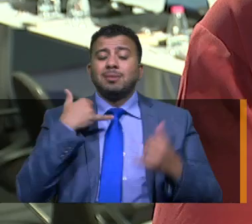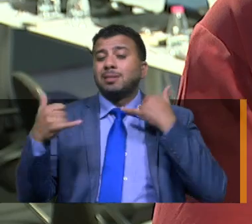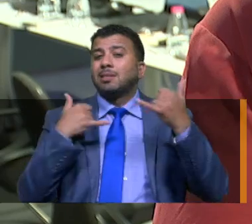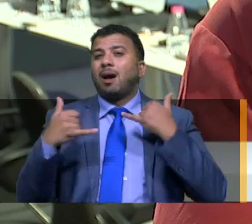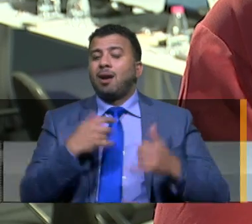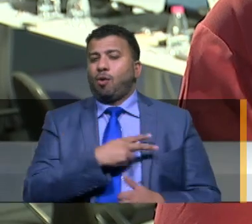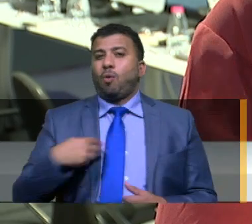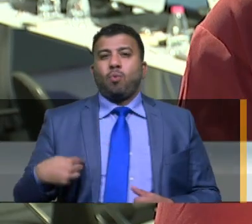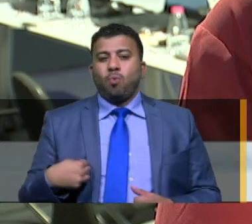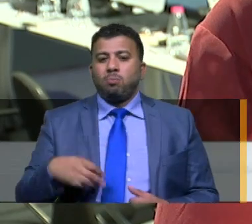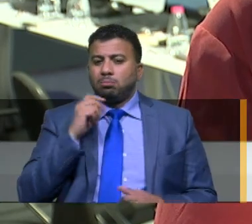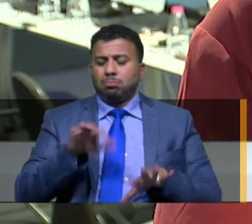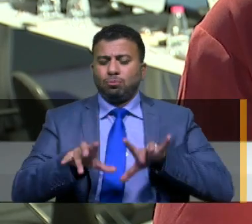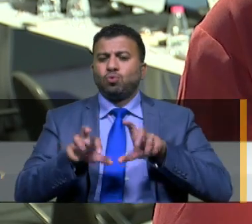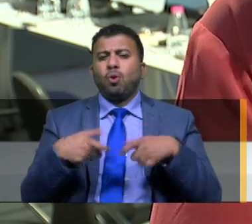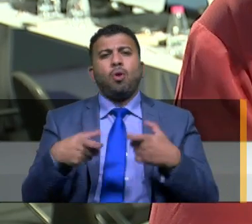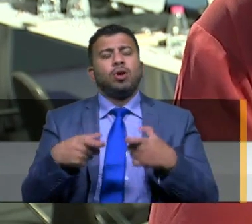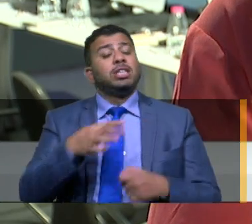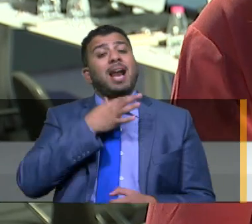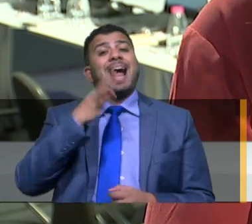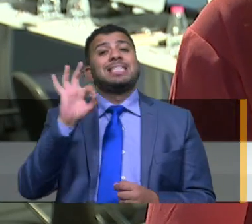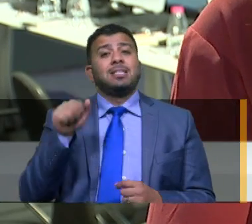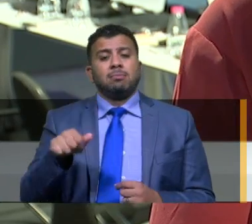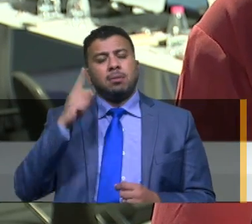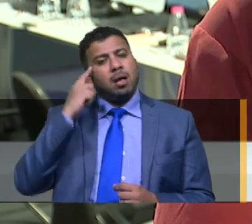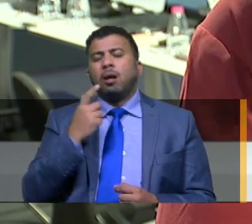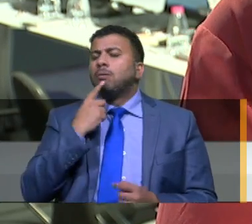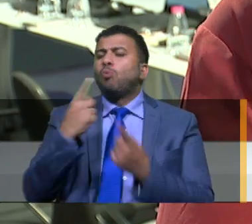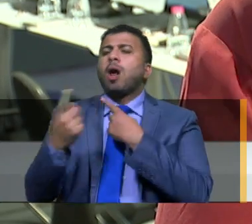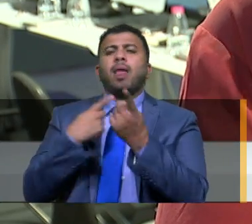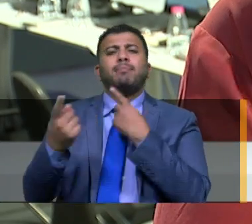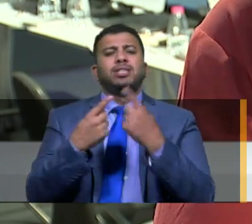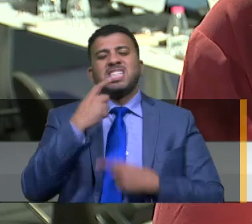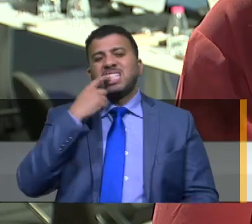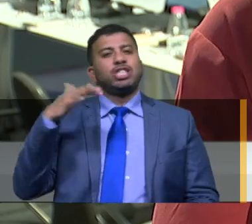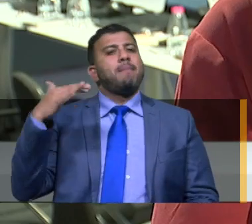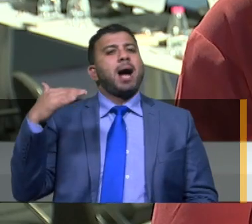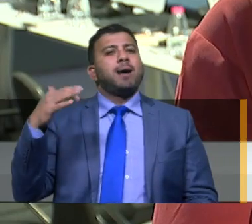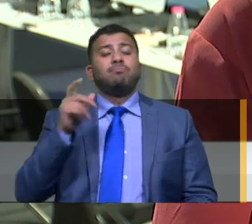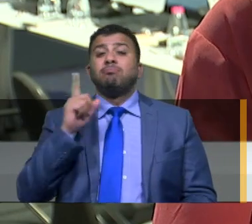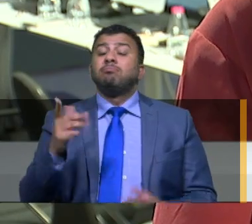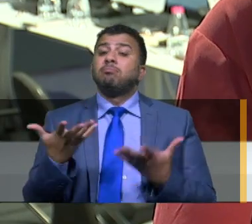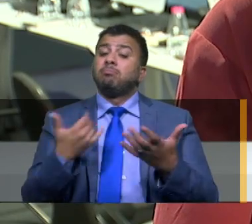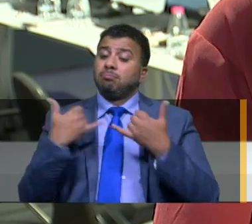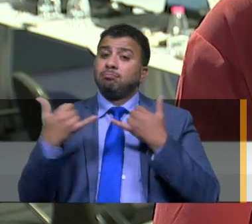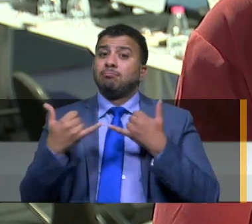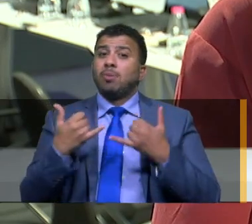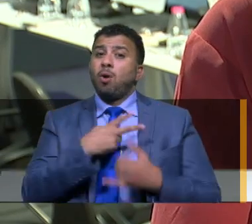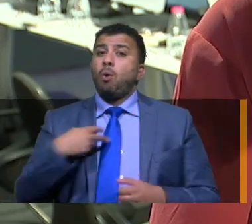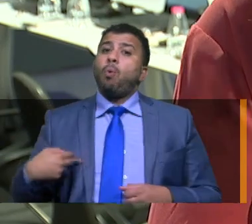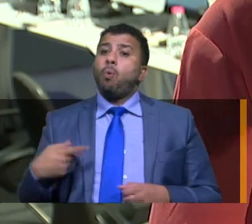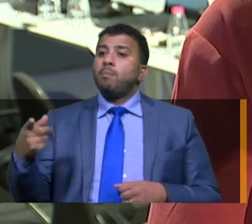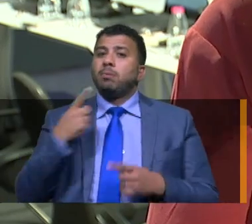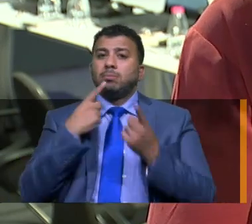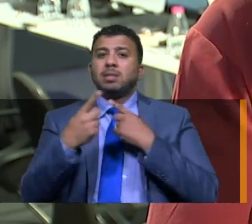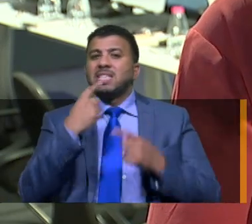عصر التكنولوجيا الحديثة ومخاطبة الشباب، كيف يمكن أن يتعامل القائم بالاتصال في المؤسسات الحكومية